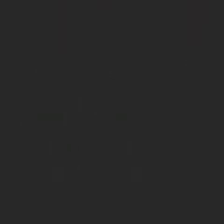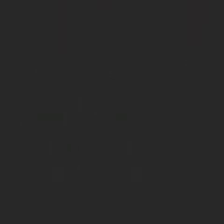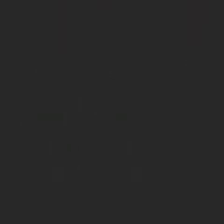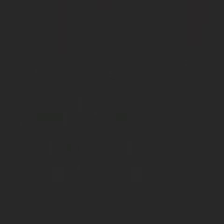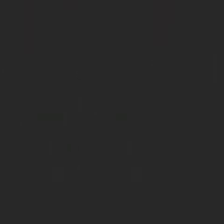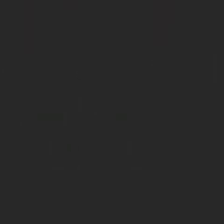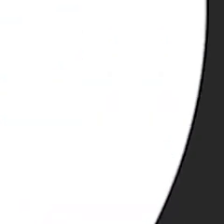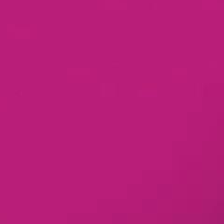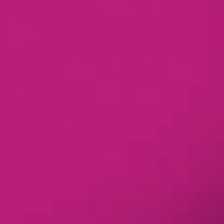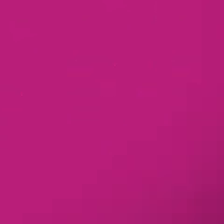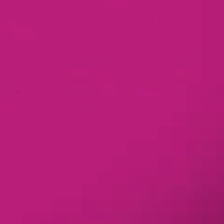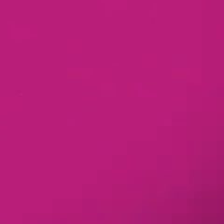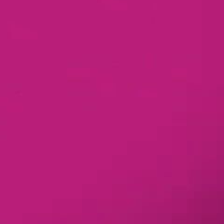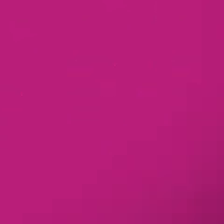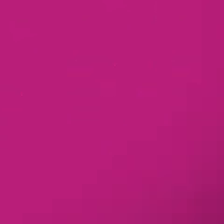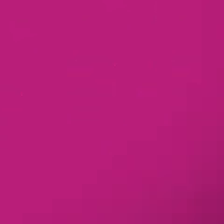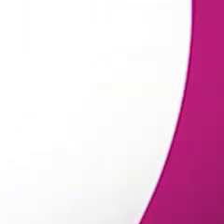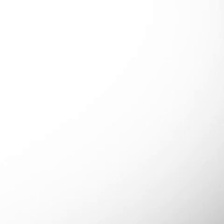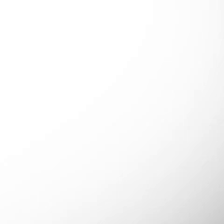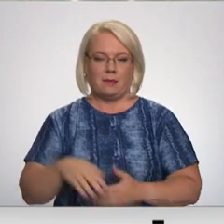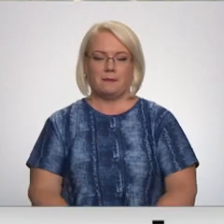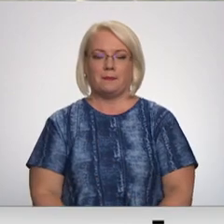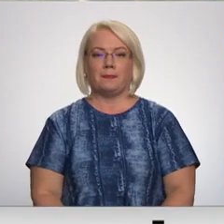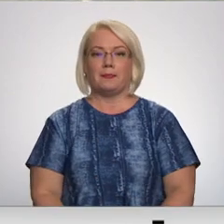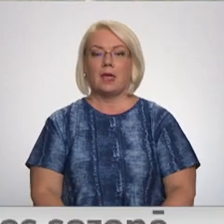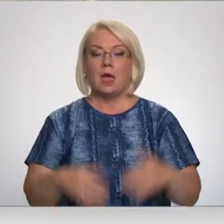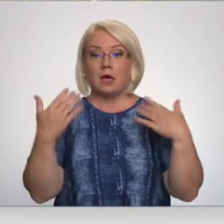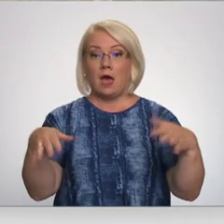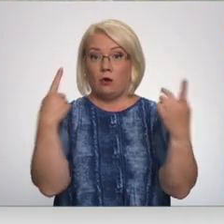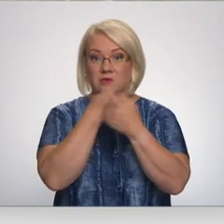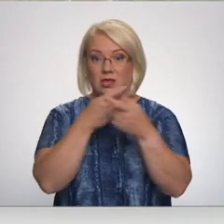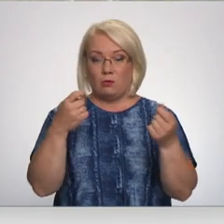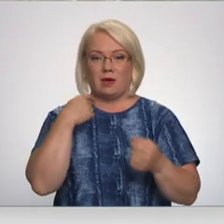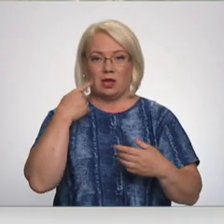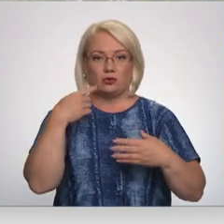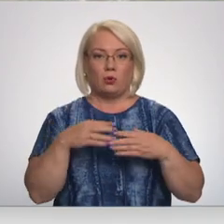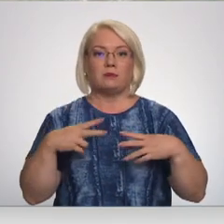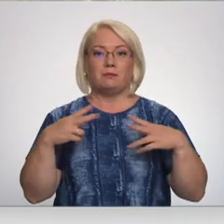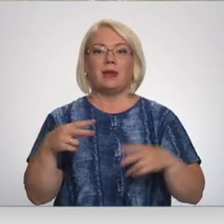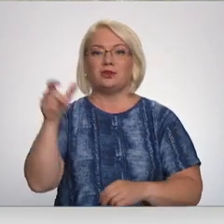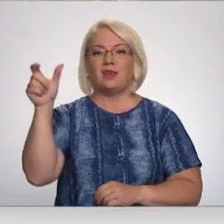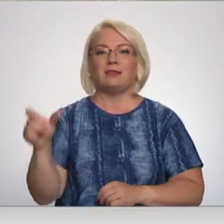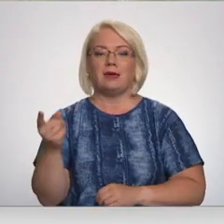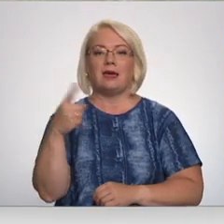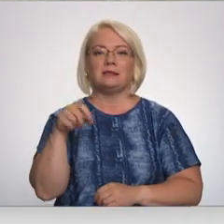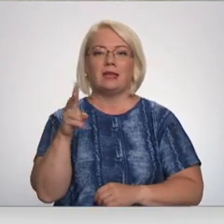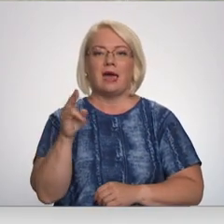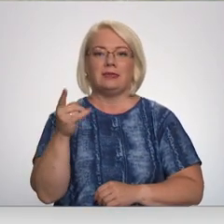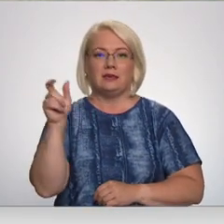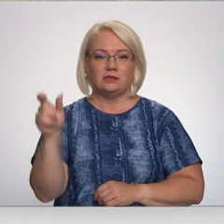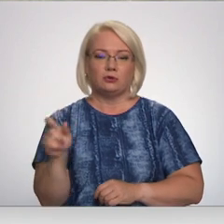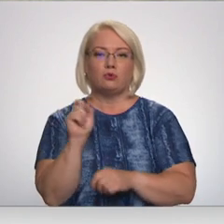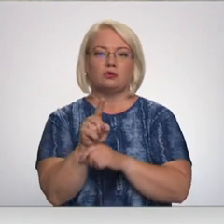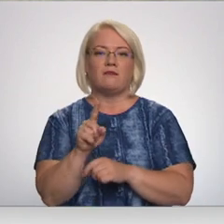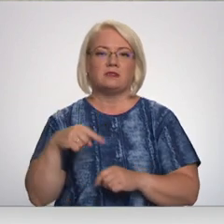Re, viss ēters ir te! Jau ziņojām, ka Rīgas domas priekšsēdētājs Mārtiņš Staķis uzdevis nākamajā